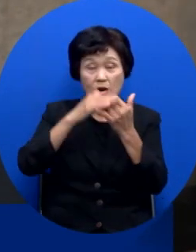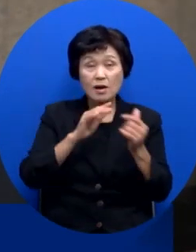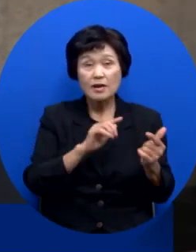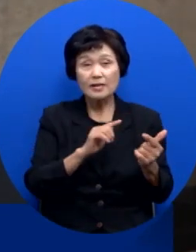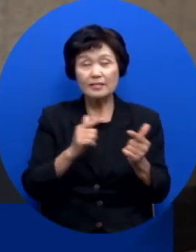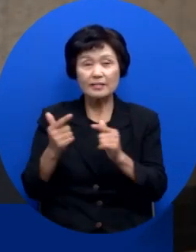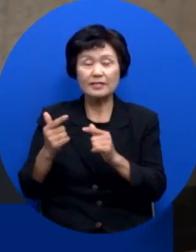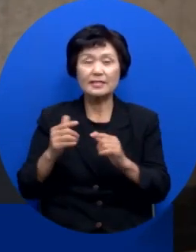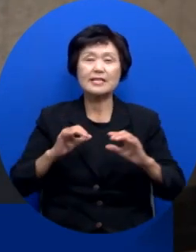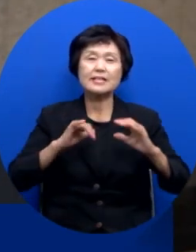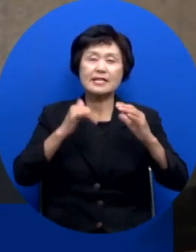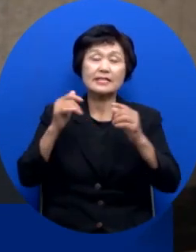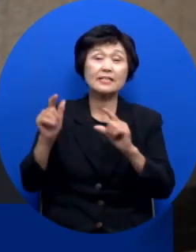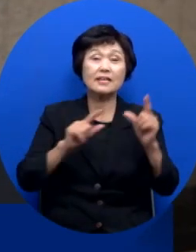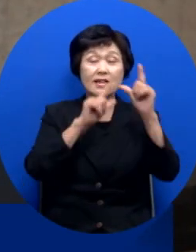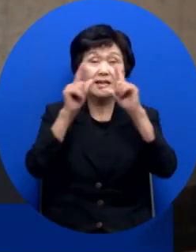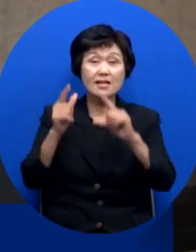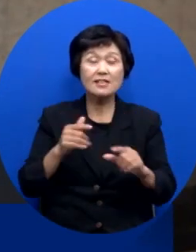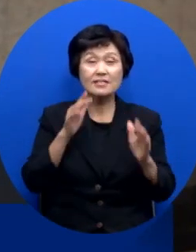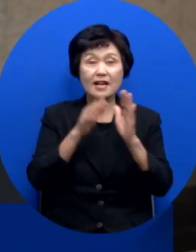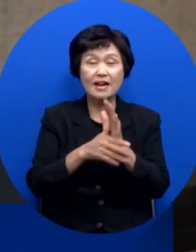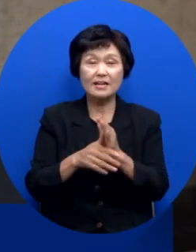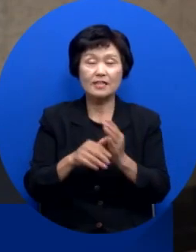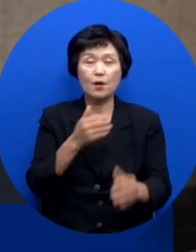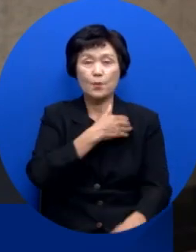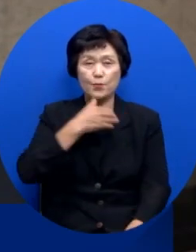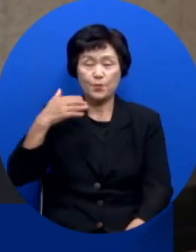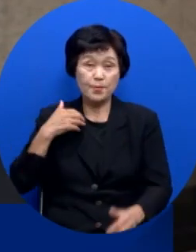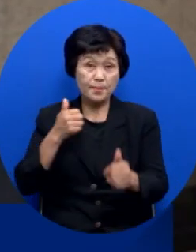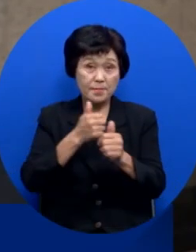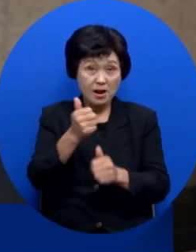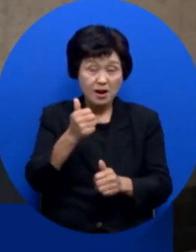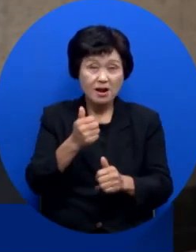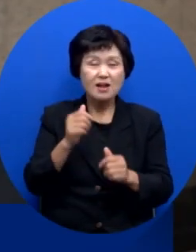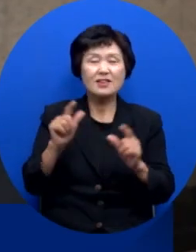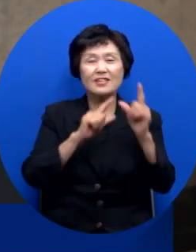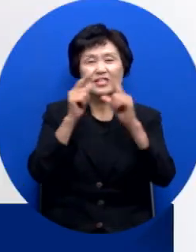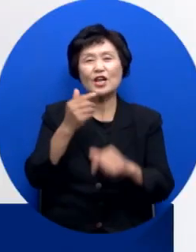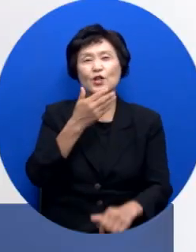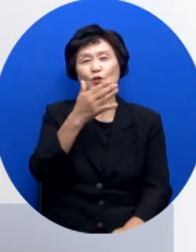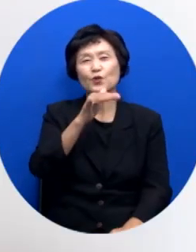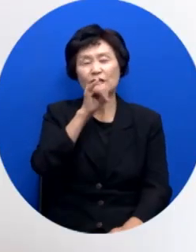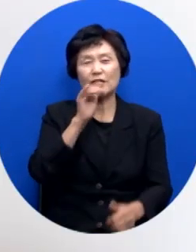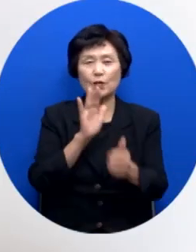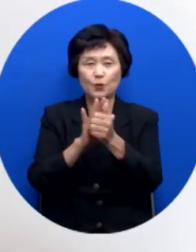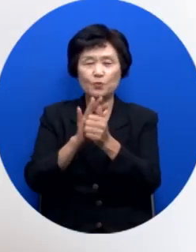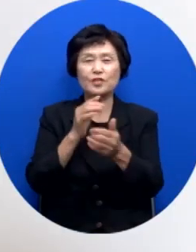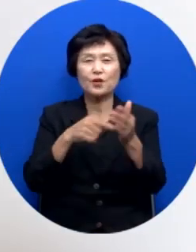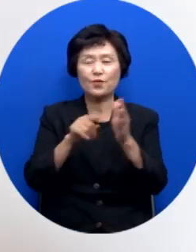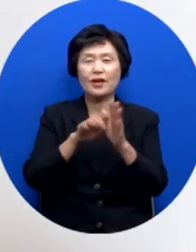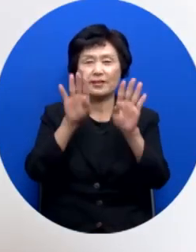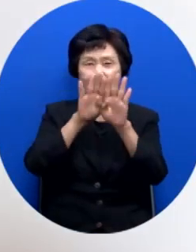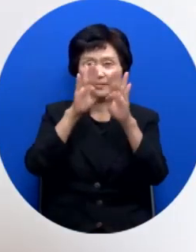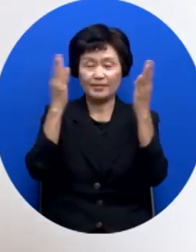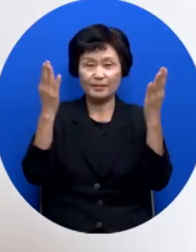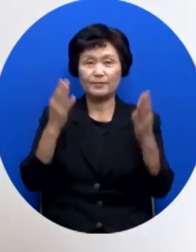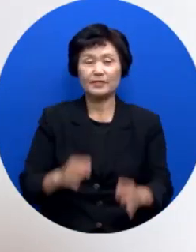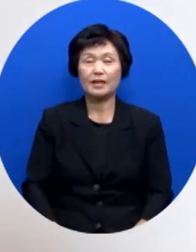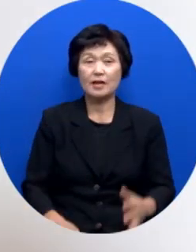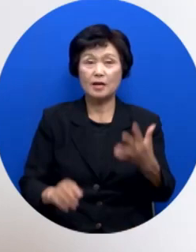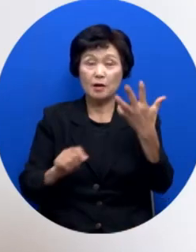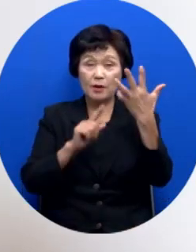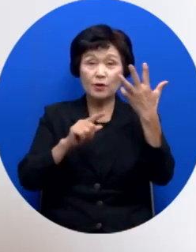넉넉히 승리하며 살아갈 수 있도록 다음 세대를 위해서 이번 캠프를 열게 되었습니다. 지난 12일과